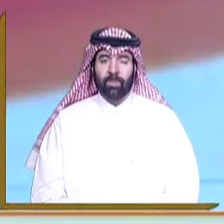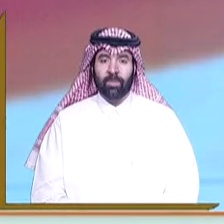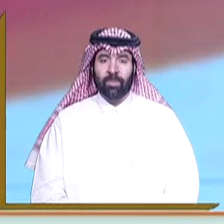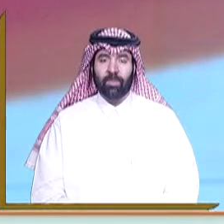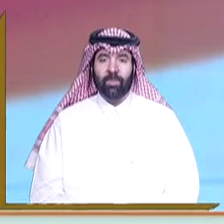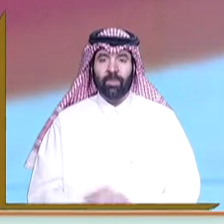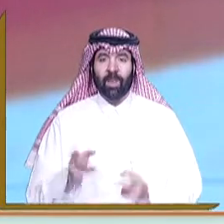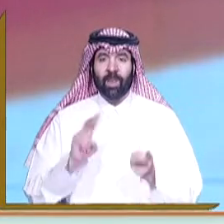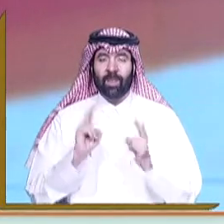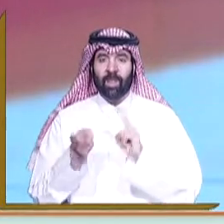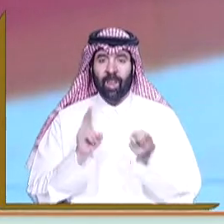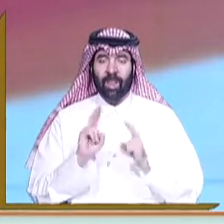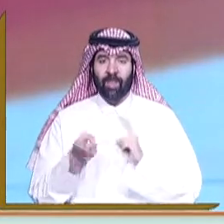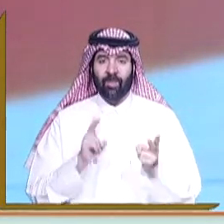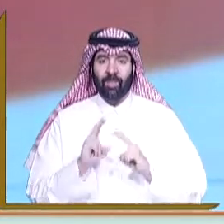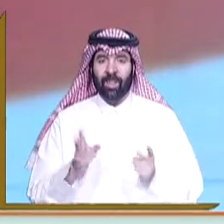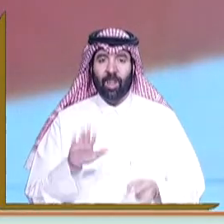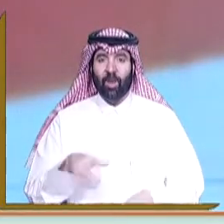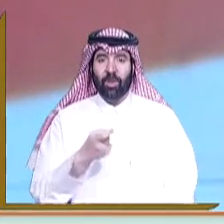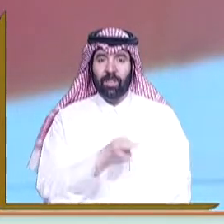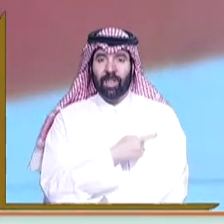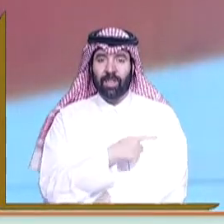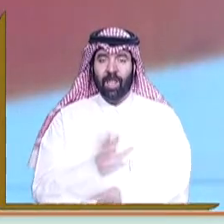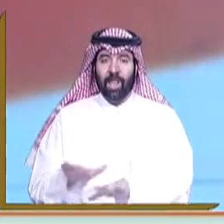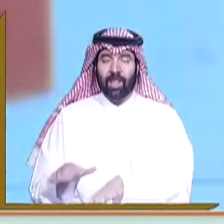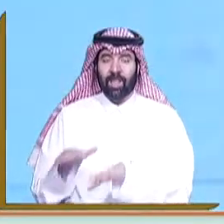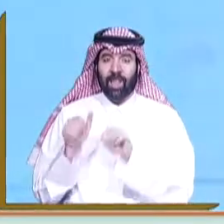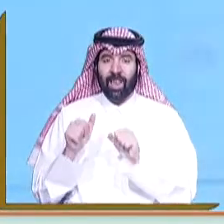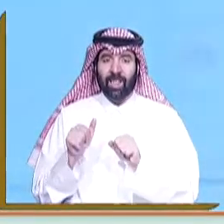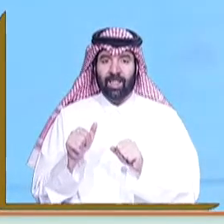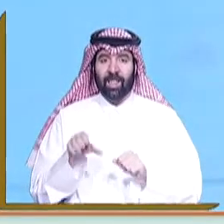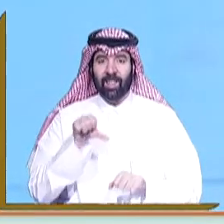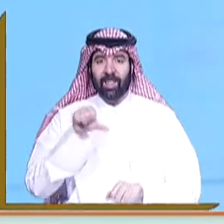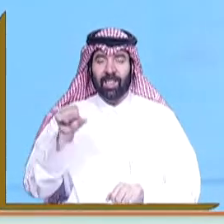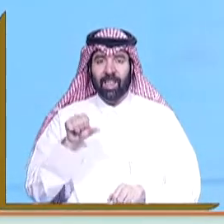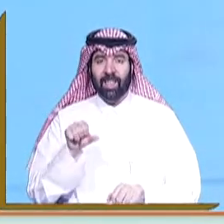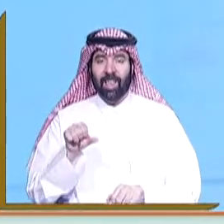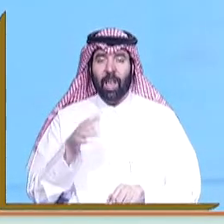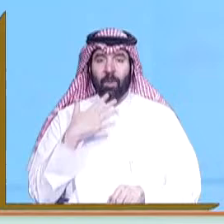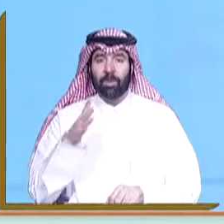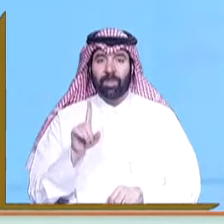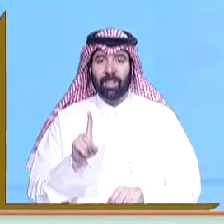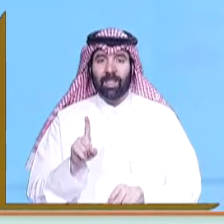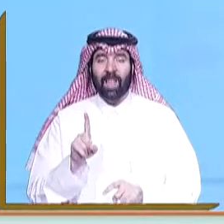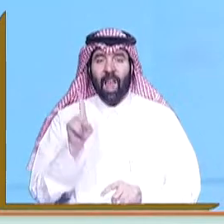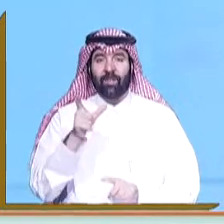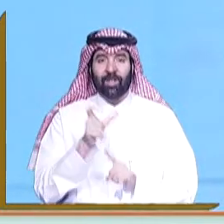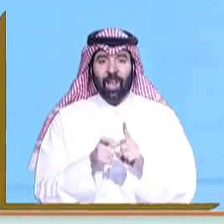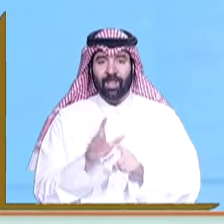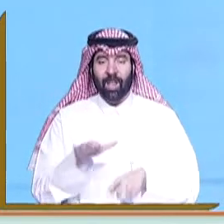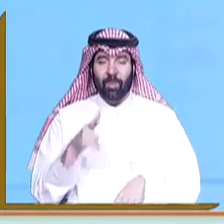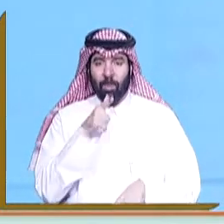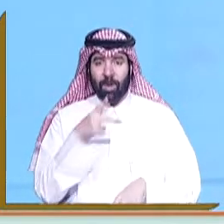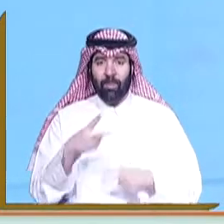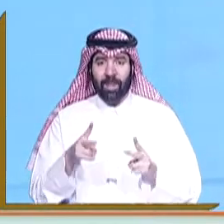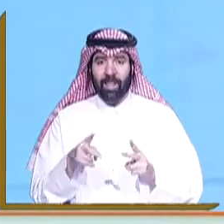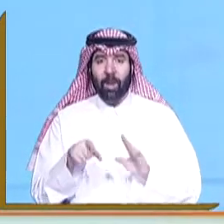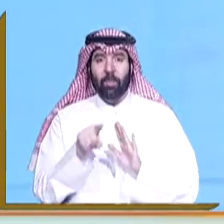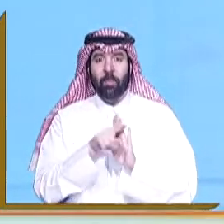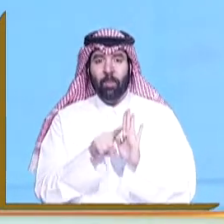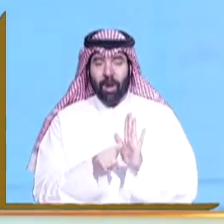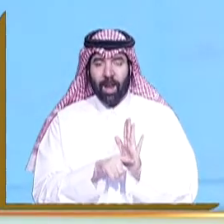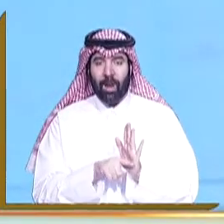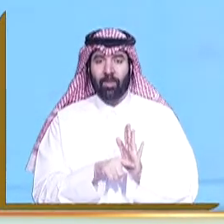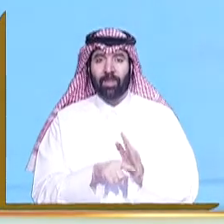تحتفي التخصصات الصحية اليوم بتخريج أكثر من 9500 خريج وخريجة من برنامج البورد